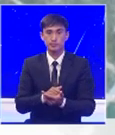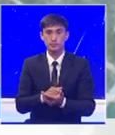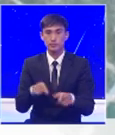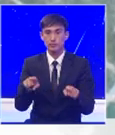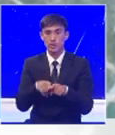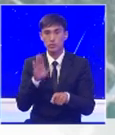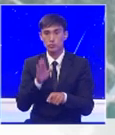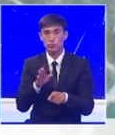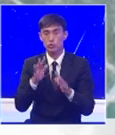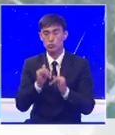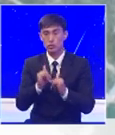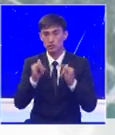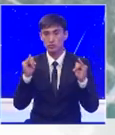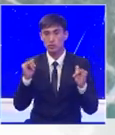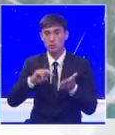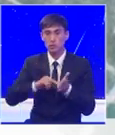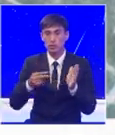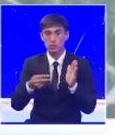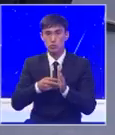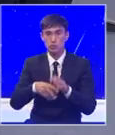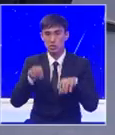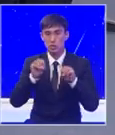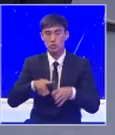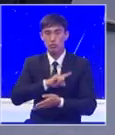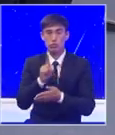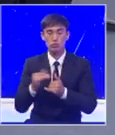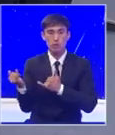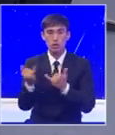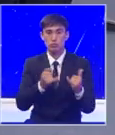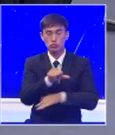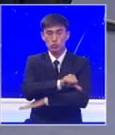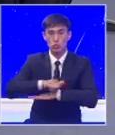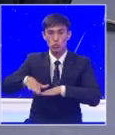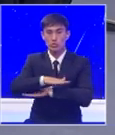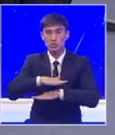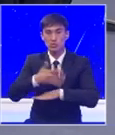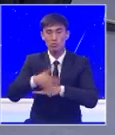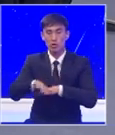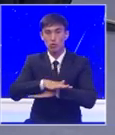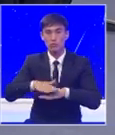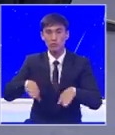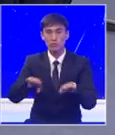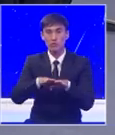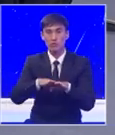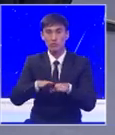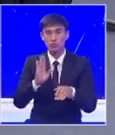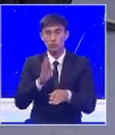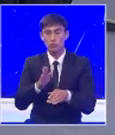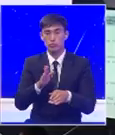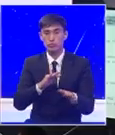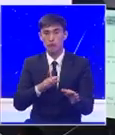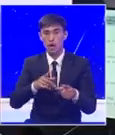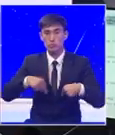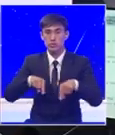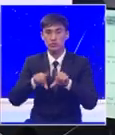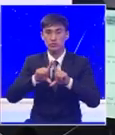также получит развитие. В частности, планируется решить вопросы благоустройства улиц, дворов, привести в соответствие внешний облик жилых домов,